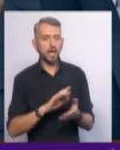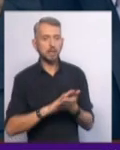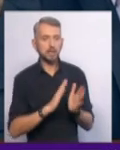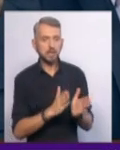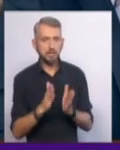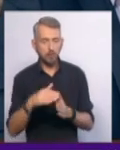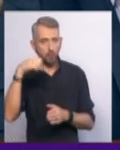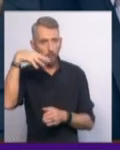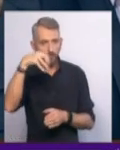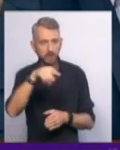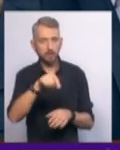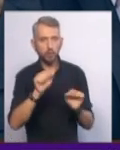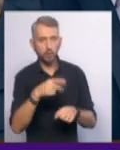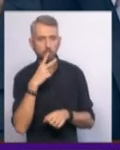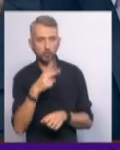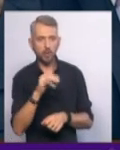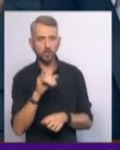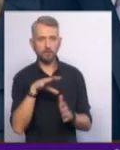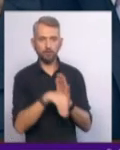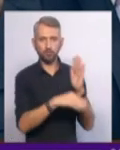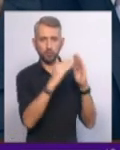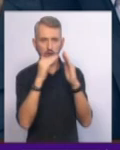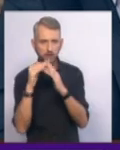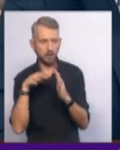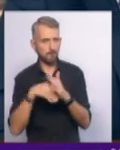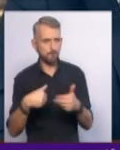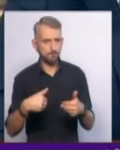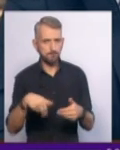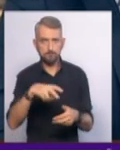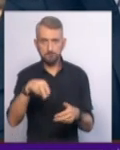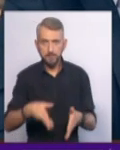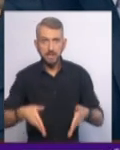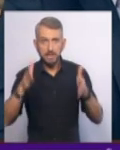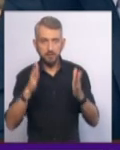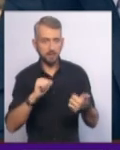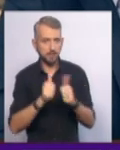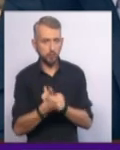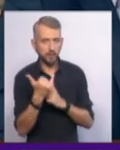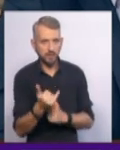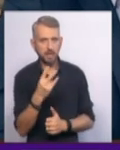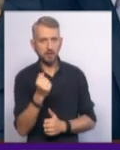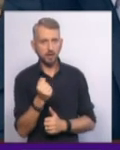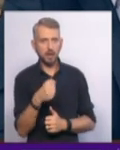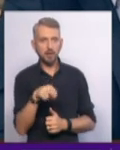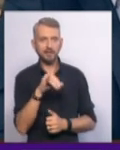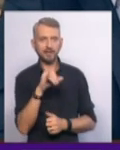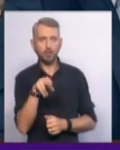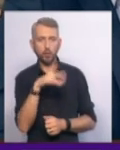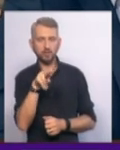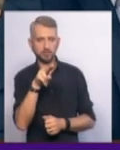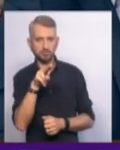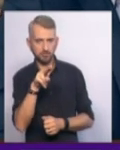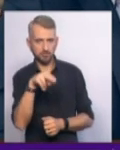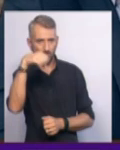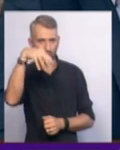ви можете побачити і в будинках, і в під'їздах замінюється зараз на діодні освітлювачі для того,